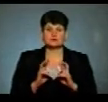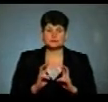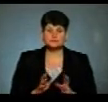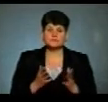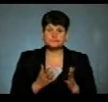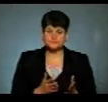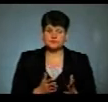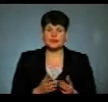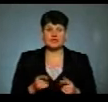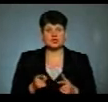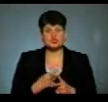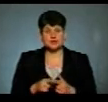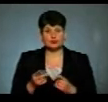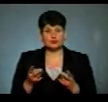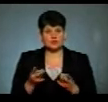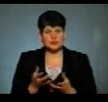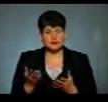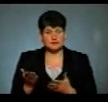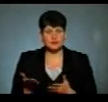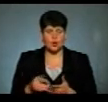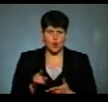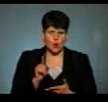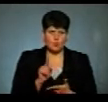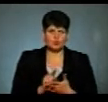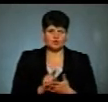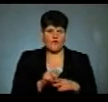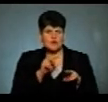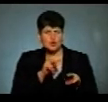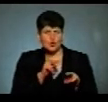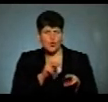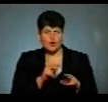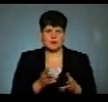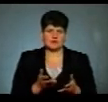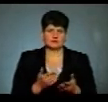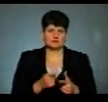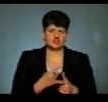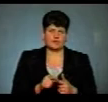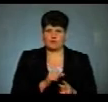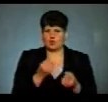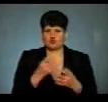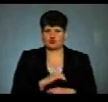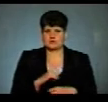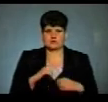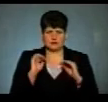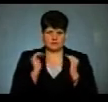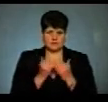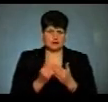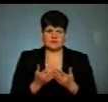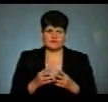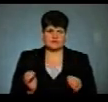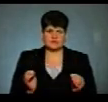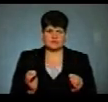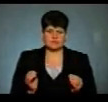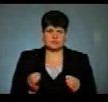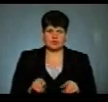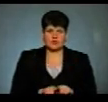чи потрібен якийсь обов'язковий догляд, чи лише самоізоляція, і те, що ми робимо зазвичай, коли хворіємо на